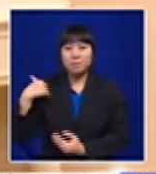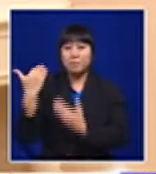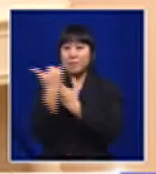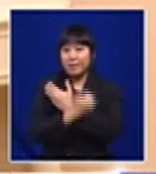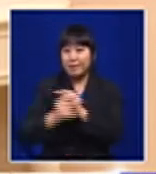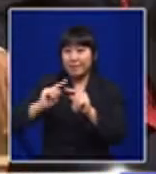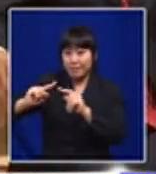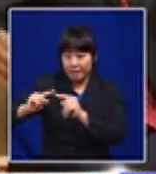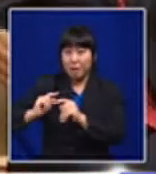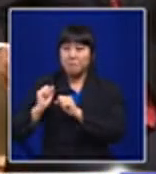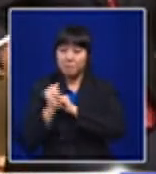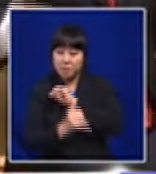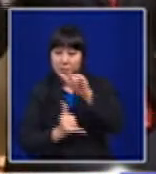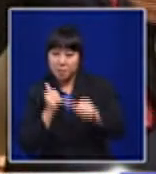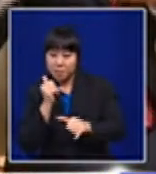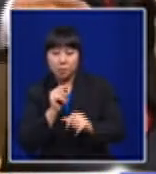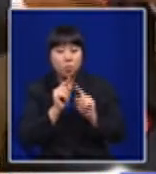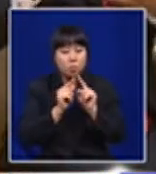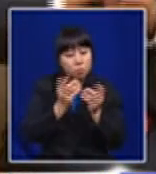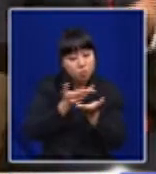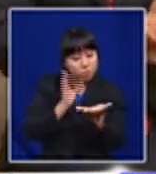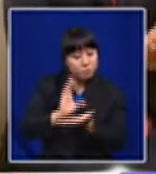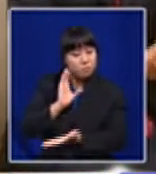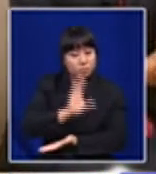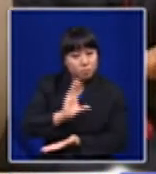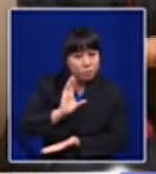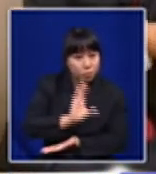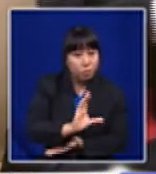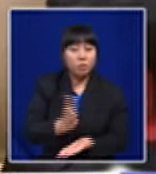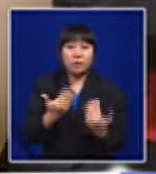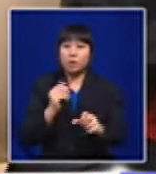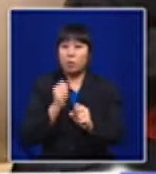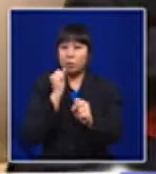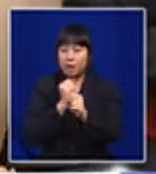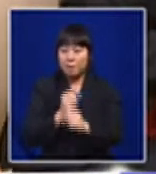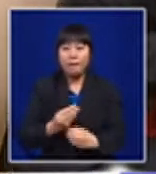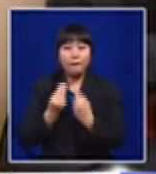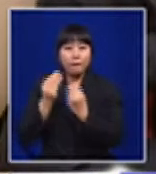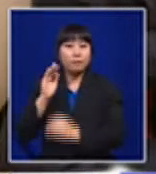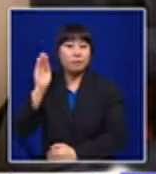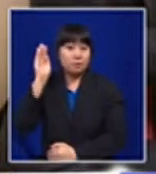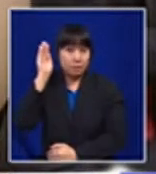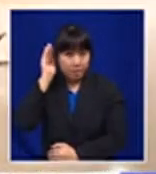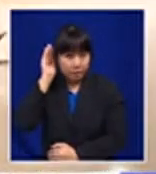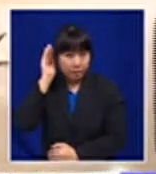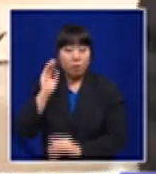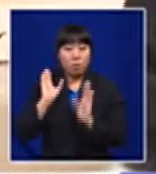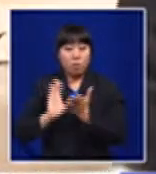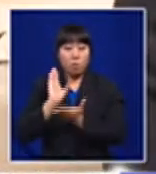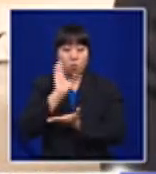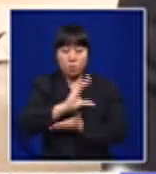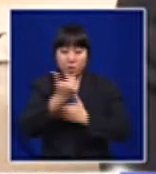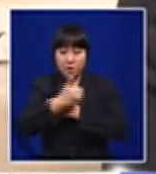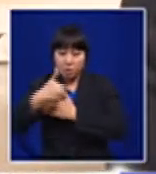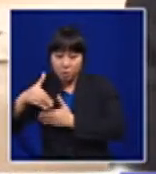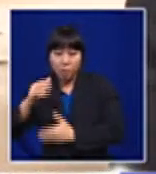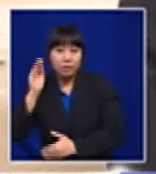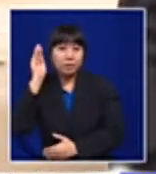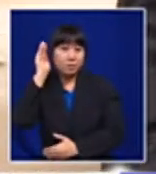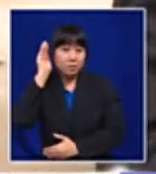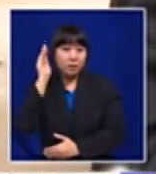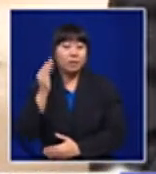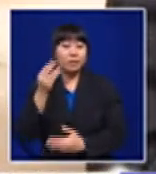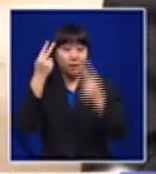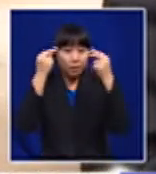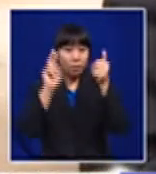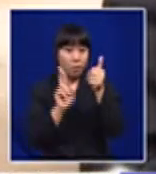ทศทยอยเดินทางเข้ามาเจรจาการลงทุนจึงต้องทำให้เกิดความเชื่อมั่นในสายตานักลงทุนต่างชาตินะคะไปฟังเสียงบ